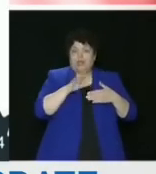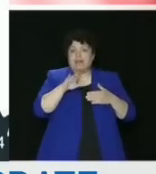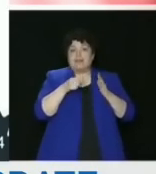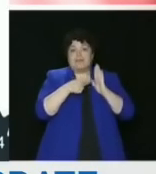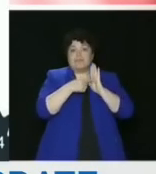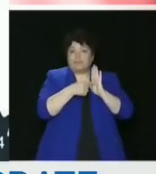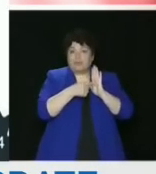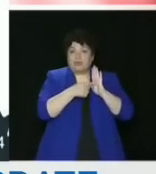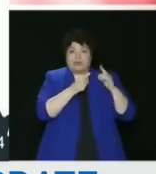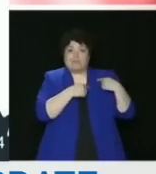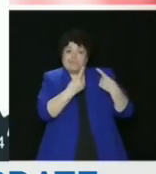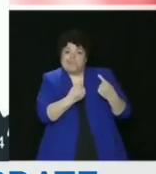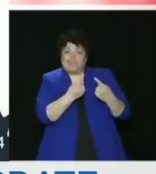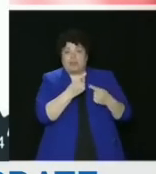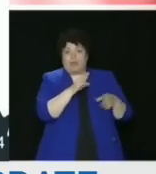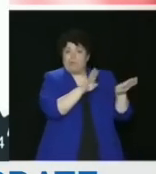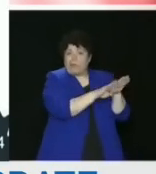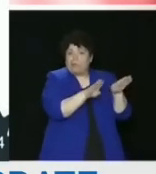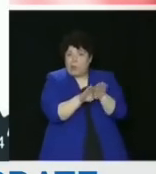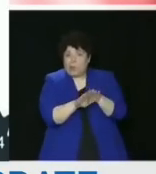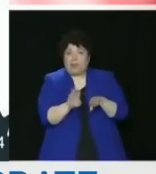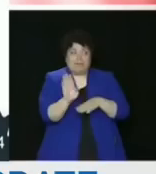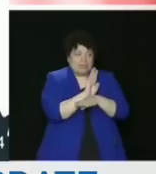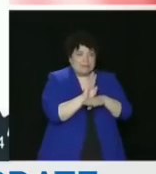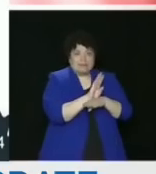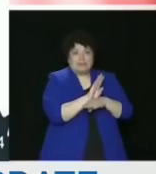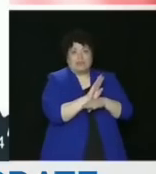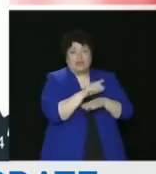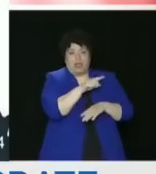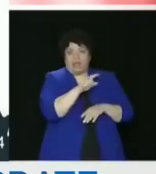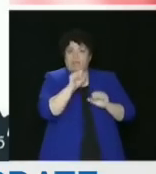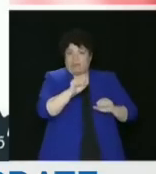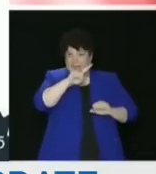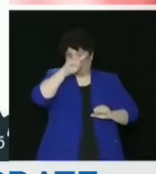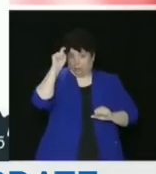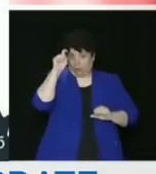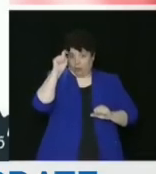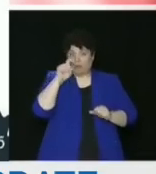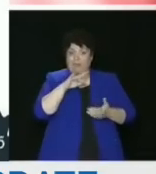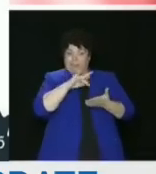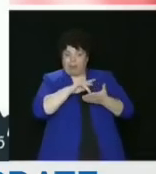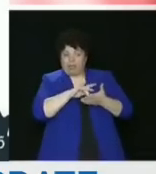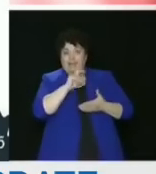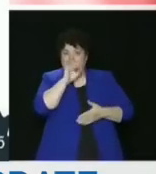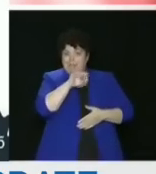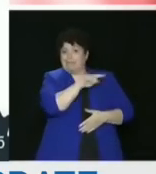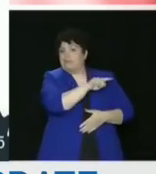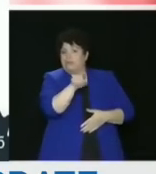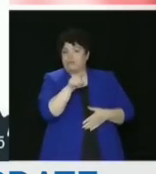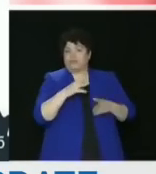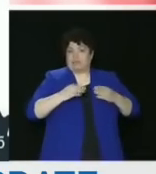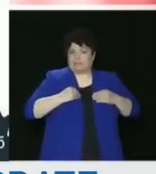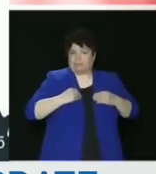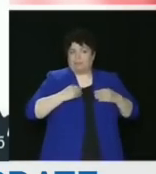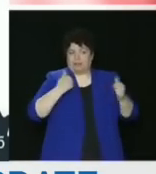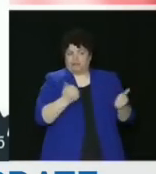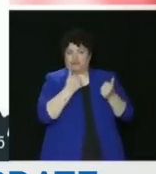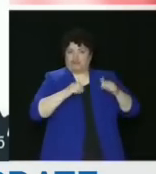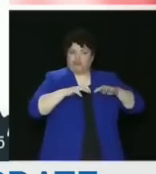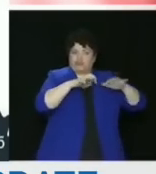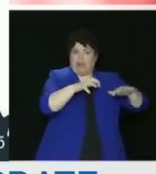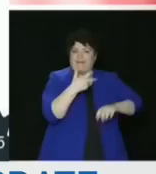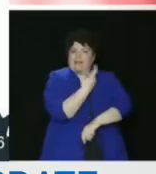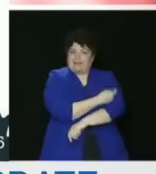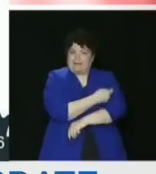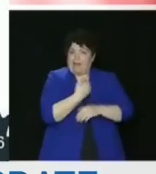cet certain été si workplace and suffisamment de business personnes se closures, font by vacciner. this summer if Dans le enough cas de people get scénarios plausibles vaccinated. où les mesures In the peuvent être plausible levées en